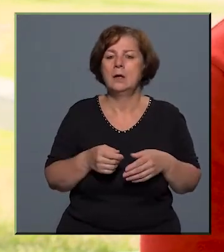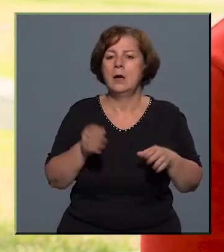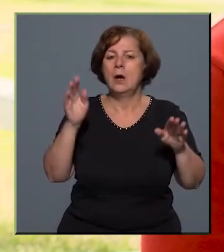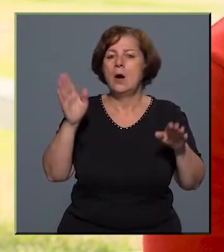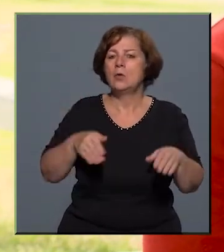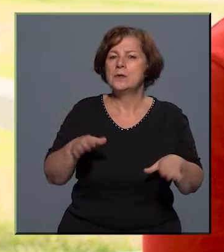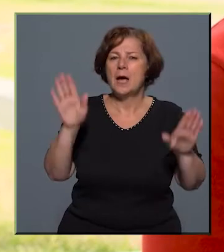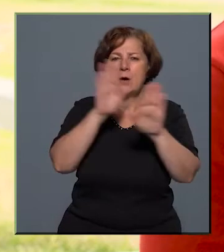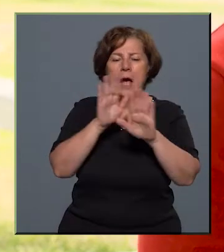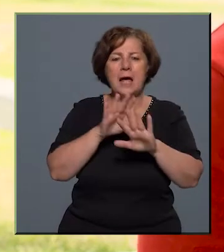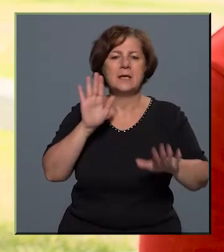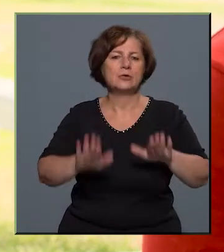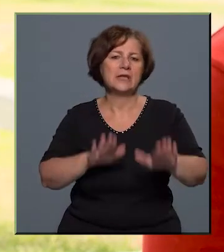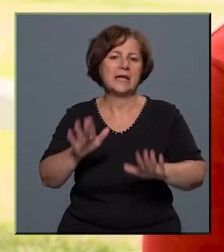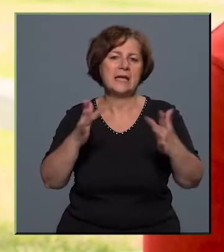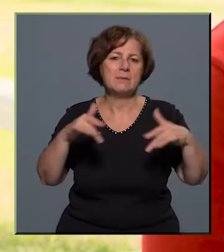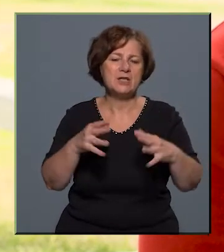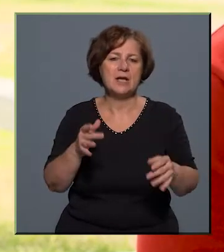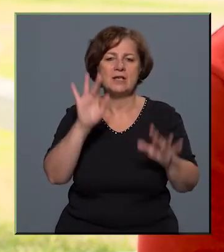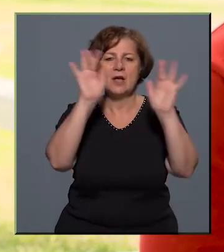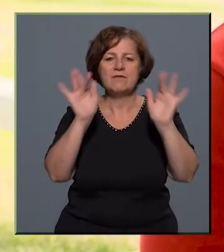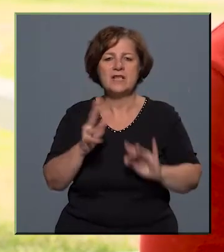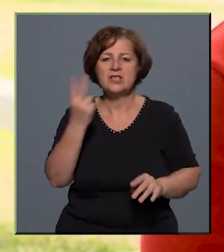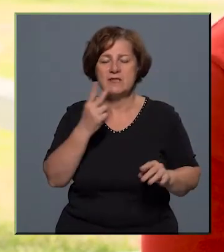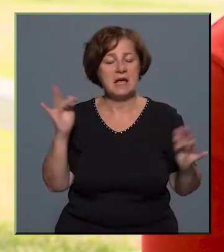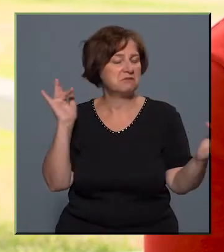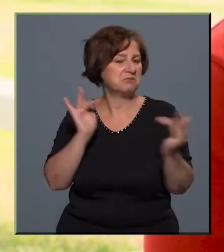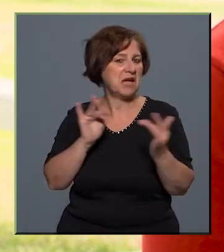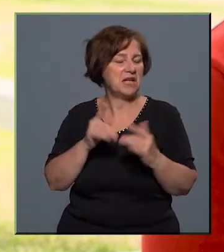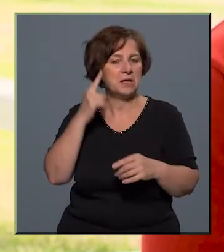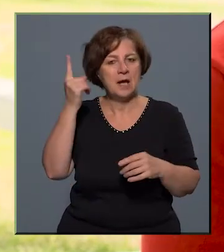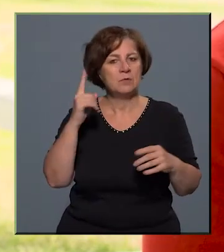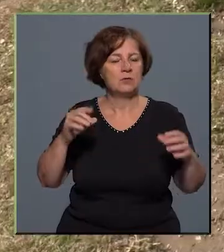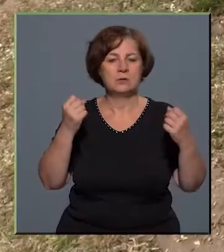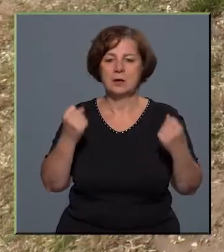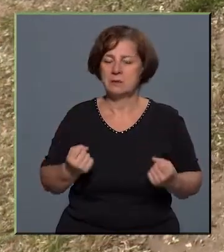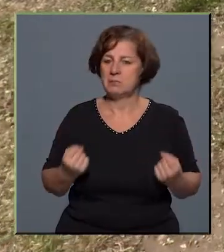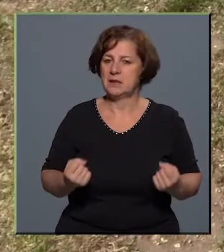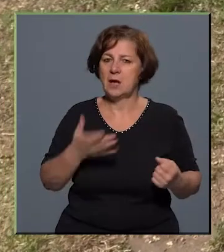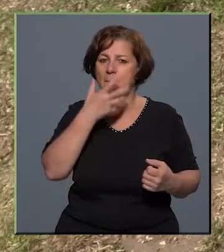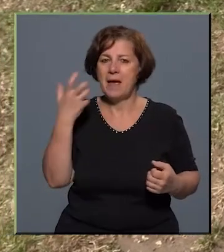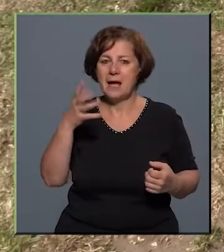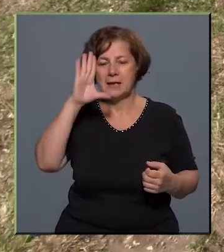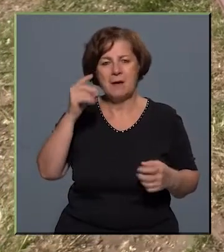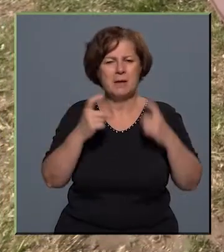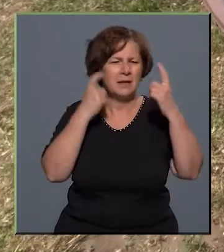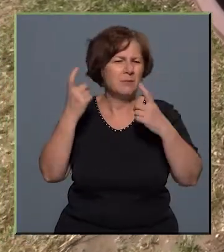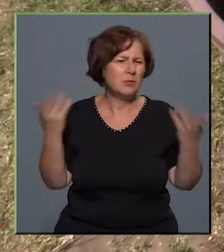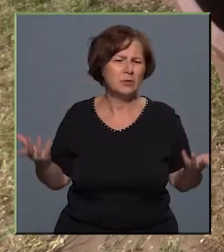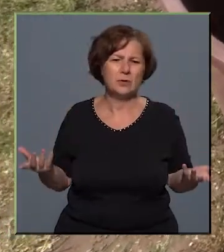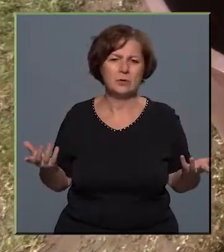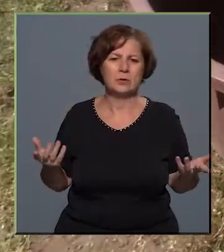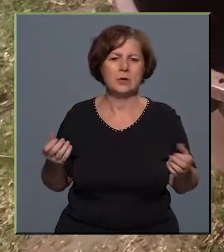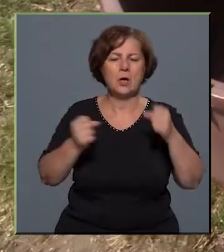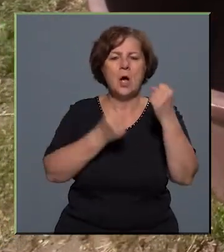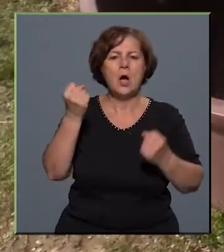kutyának gyönyörű, árnyékos, kényelmes helye volt, friss vize volt, ennek ellenére nem bírt a meleget. Az emberek nem gondolkodnak, sokszor